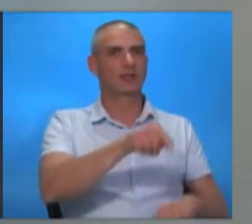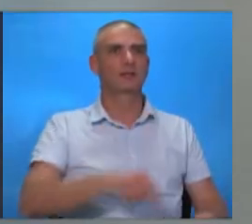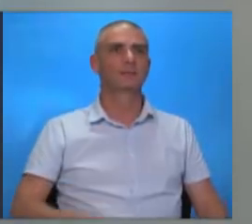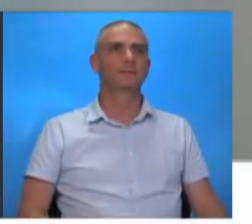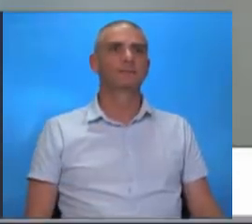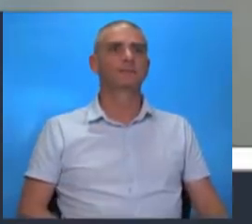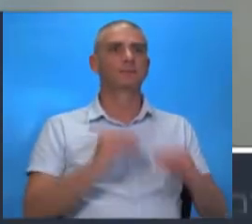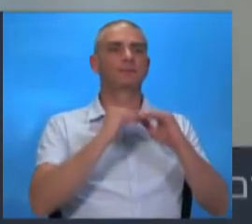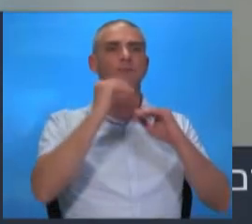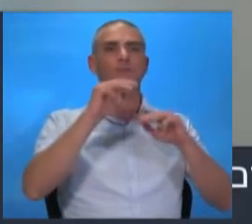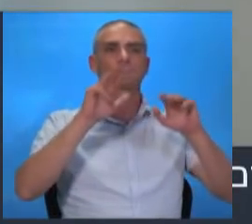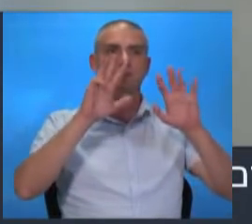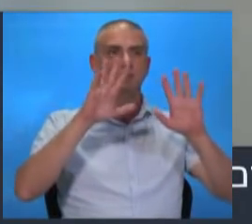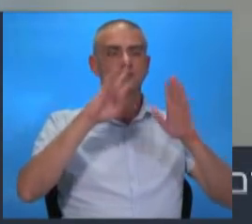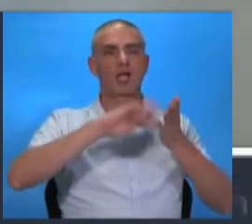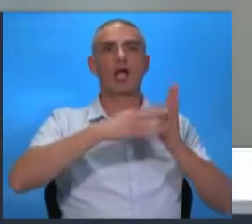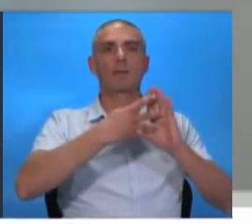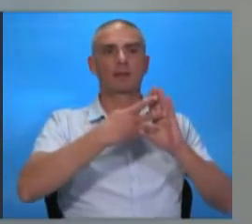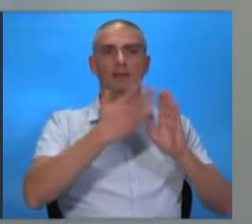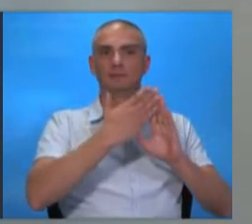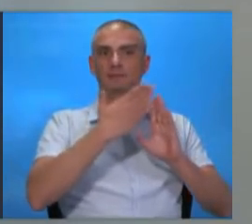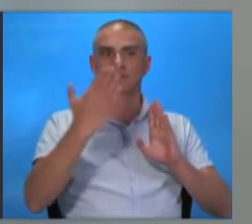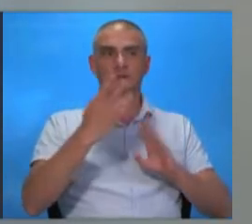קומה 9, 4 חדרים, מזרח,